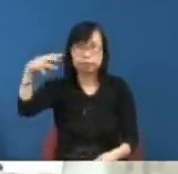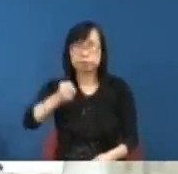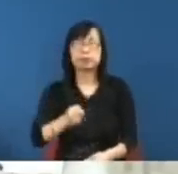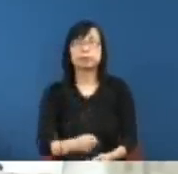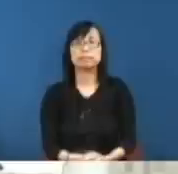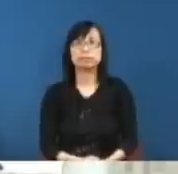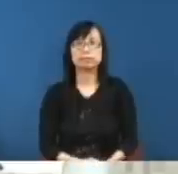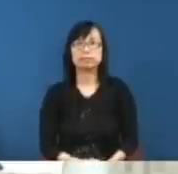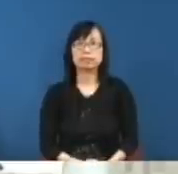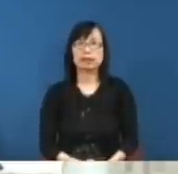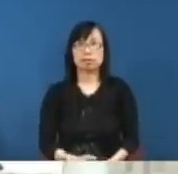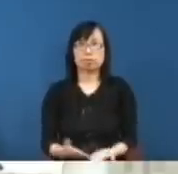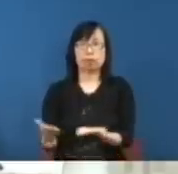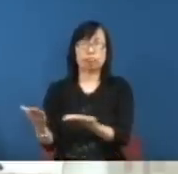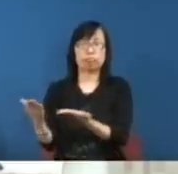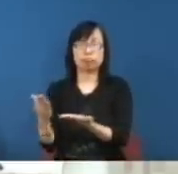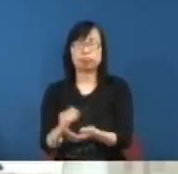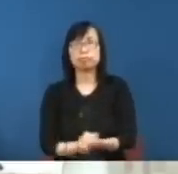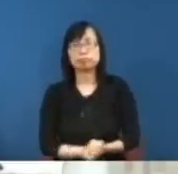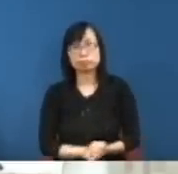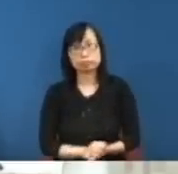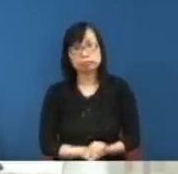人哋嘅國家一個